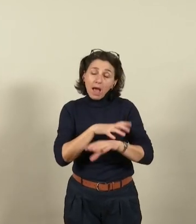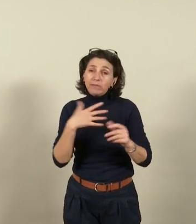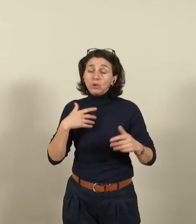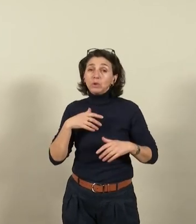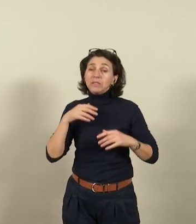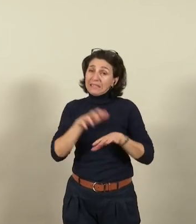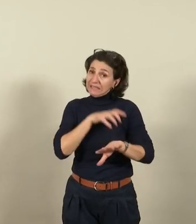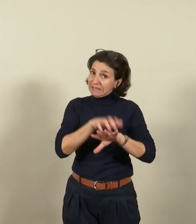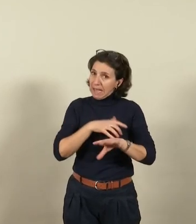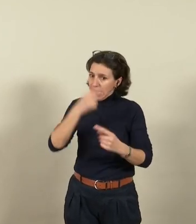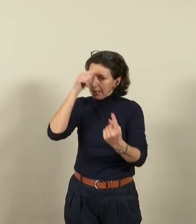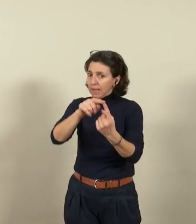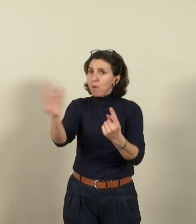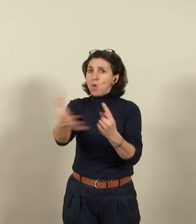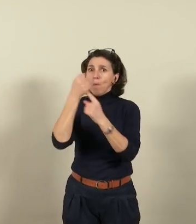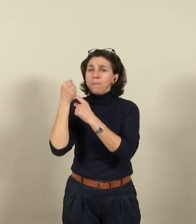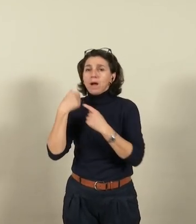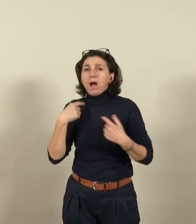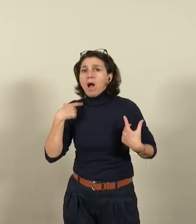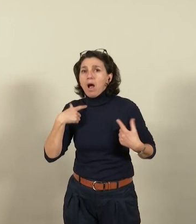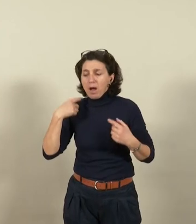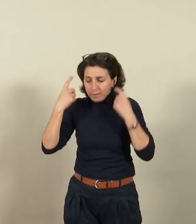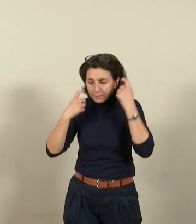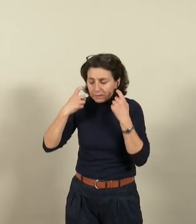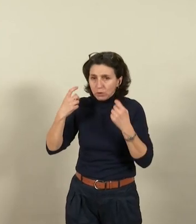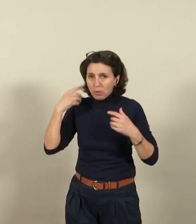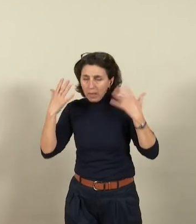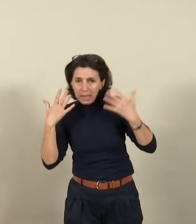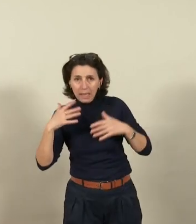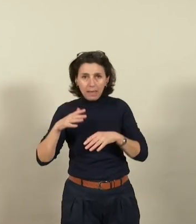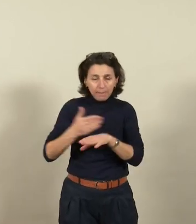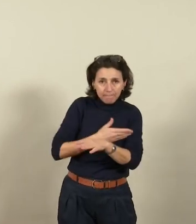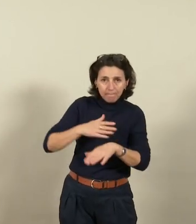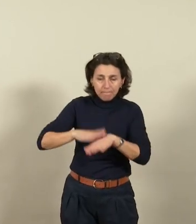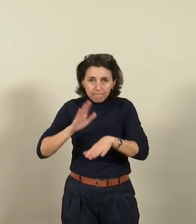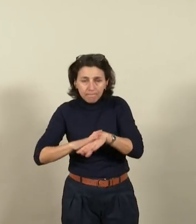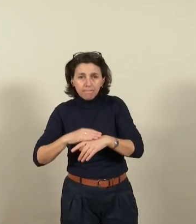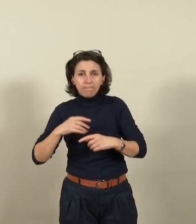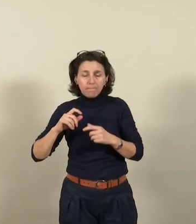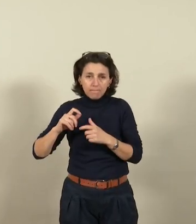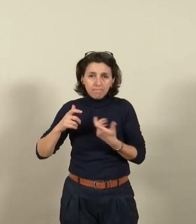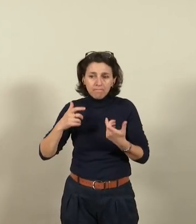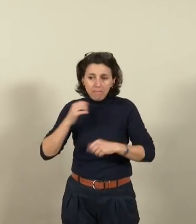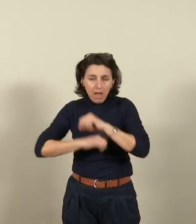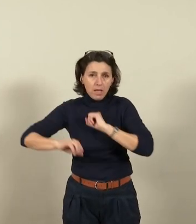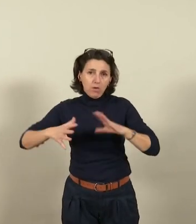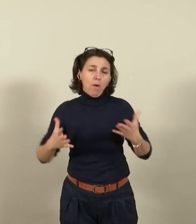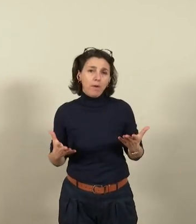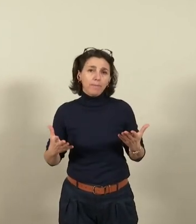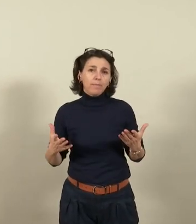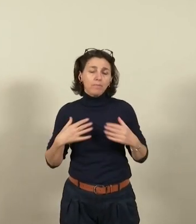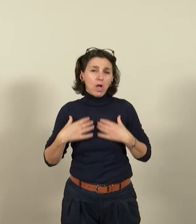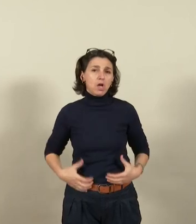une vaste réflexion et de prévention autour de ce sujet donc il faut s'assurer que les clubs